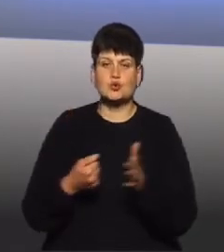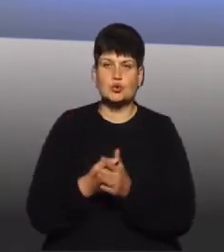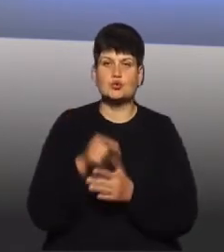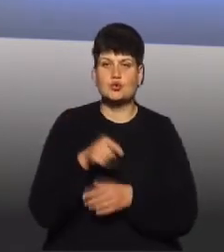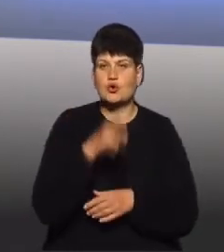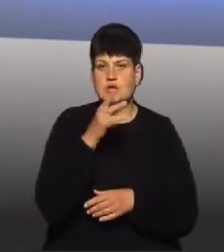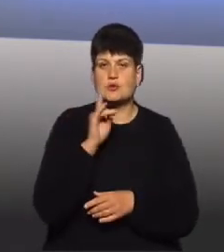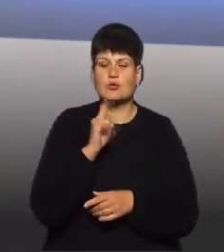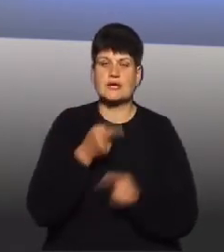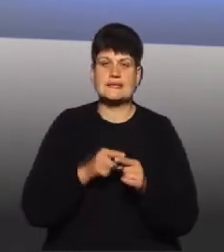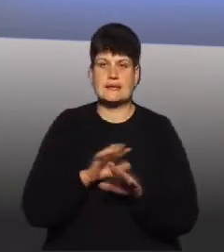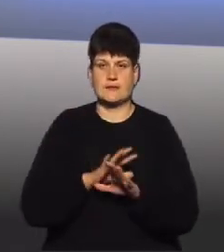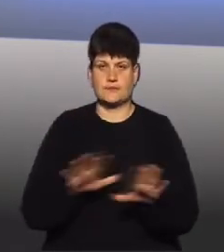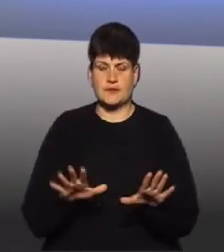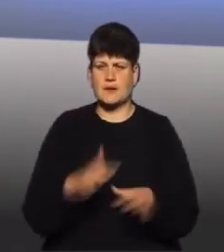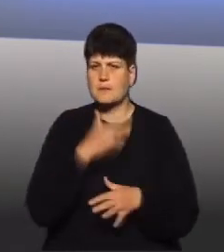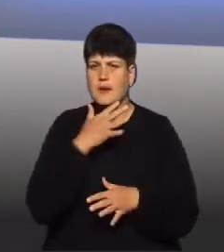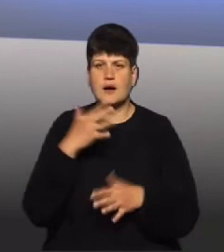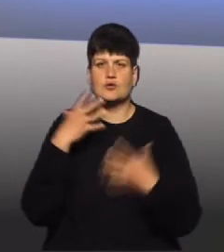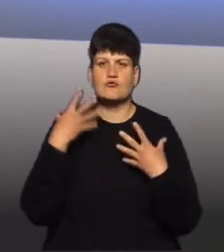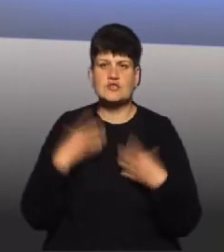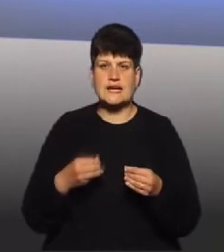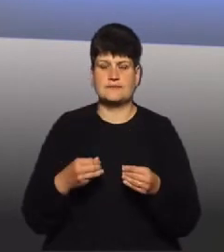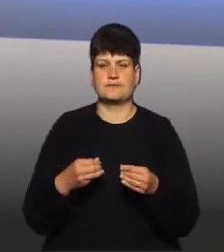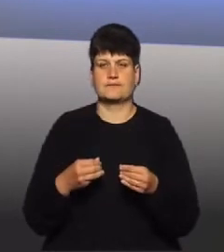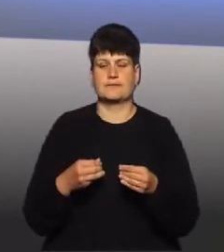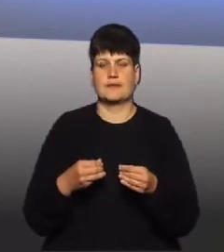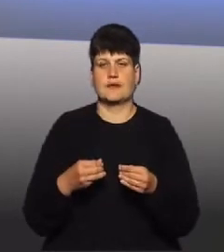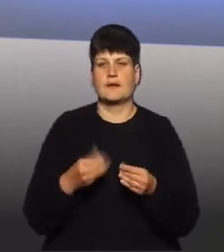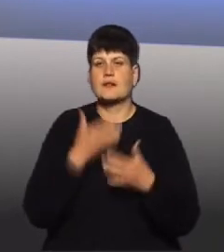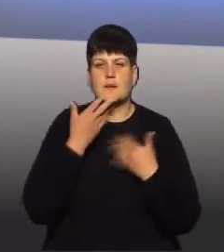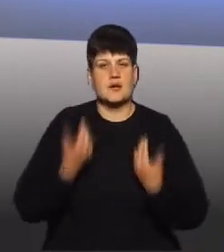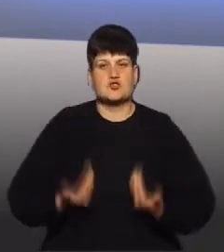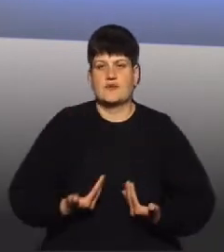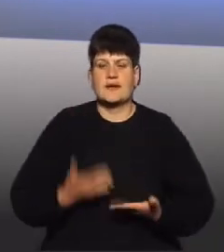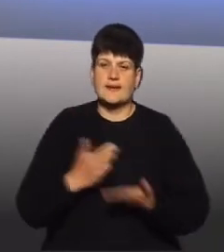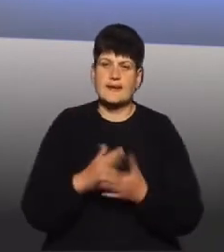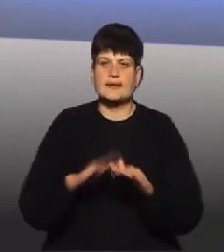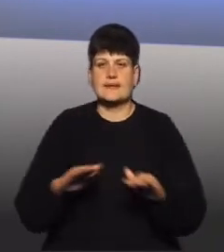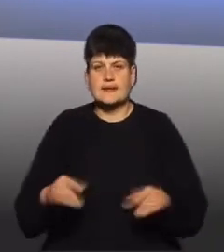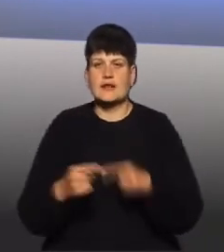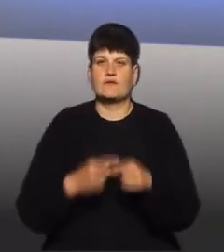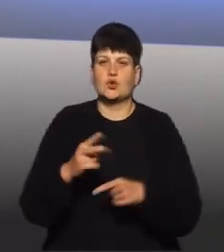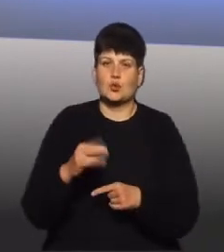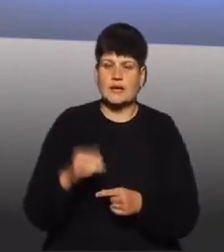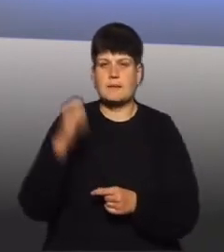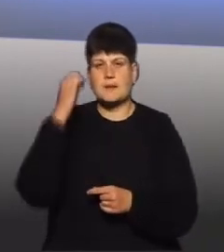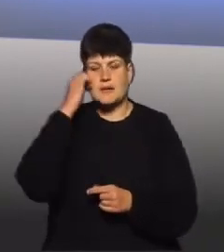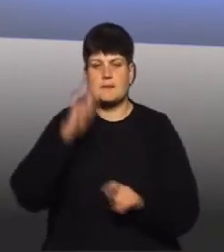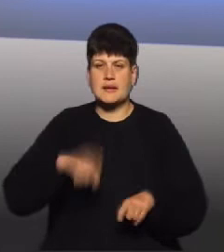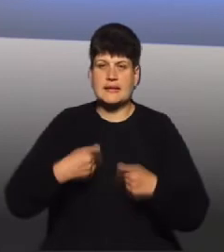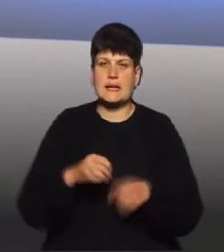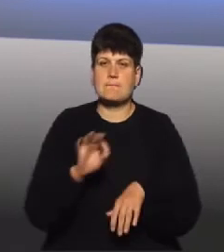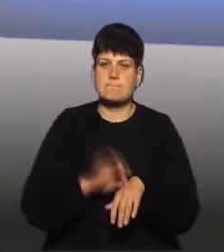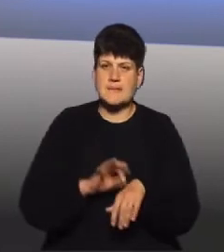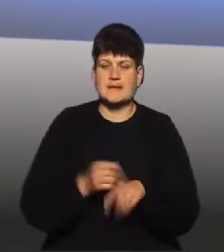вже, на жаль, з депортованих немає в живих. Але є діти, є внуки, які пам'ятають, яким переданий цей біль, ця несправедливість.